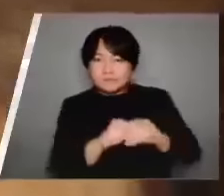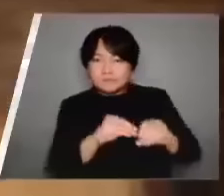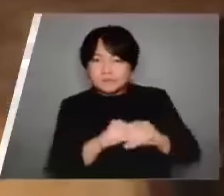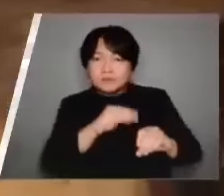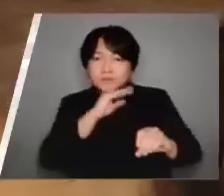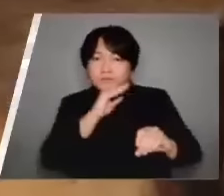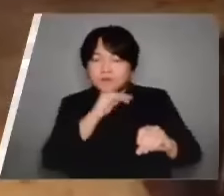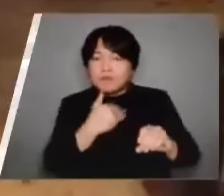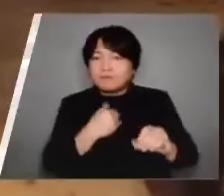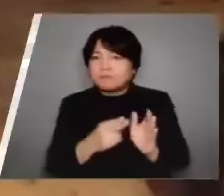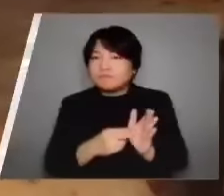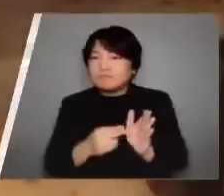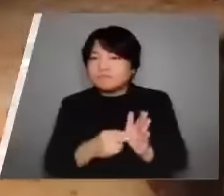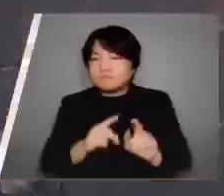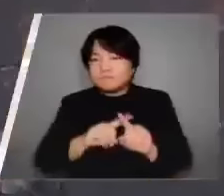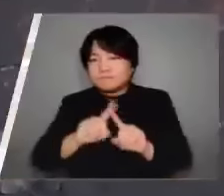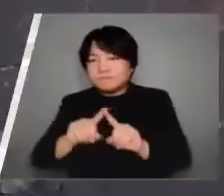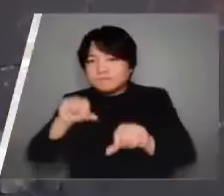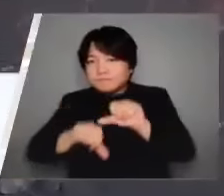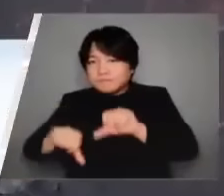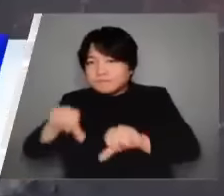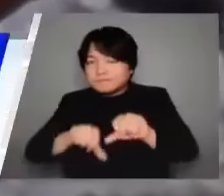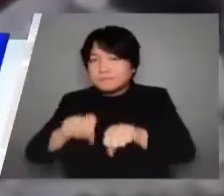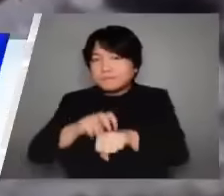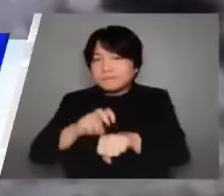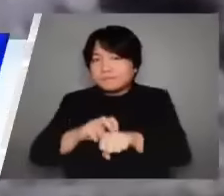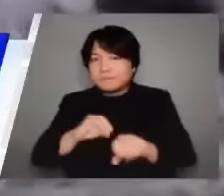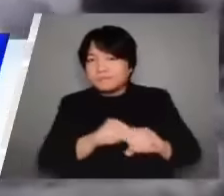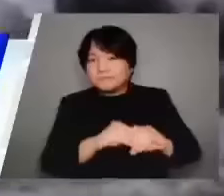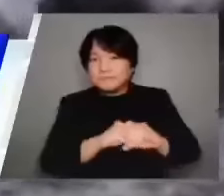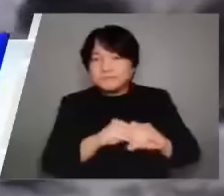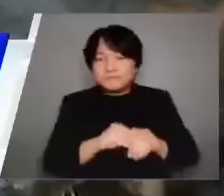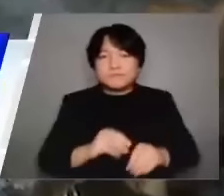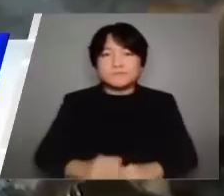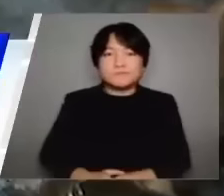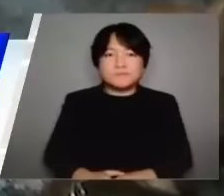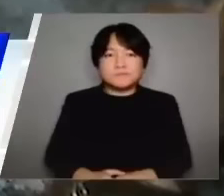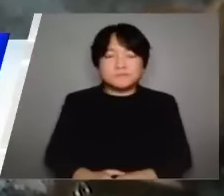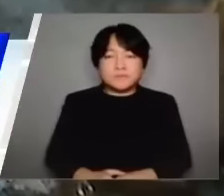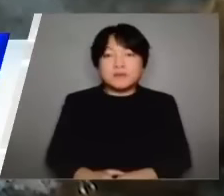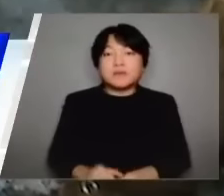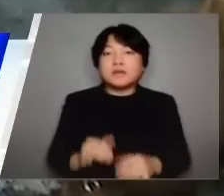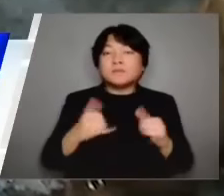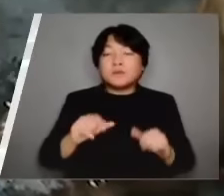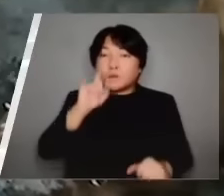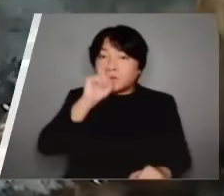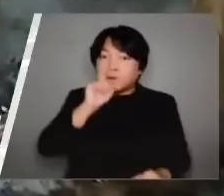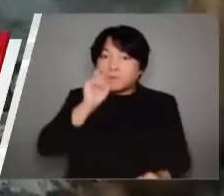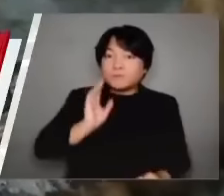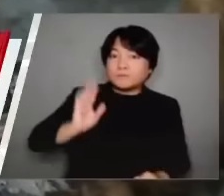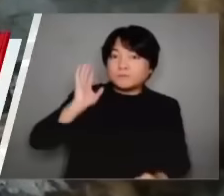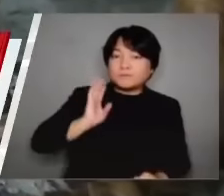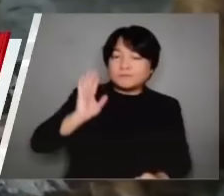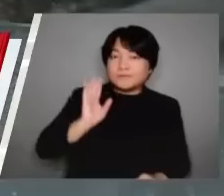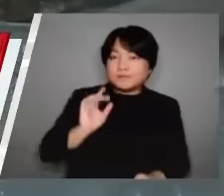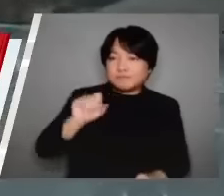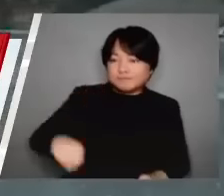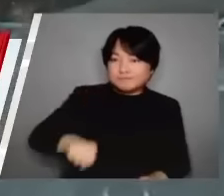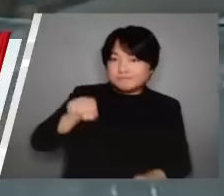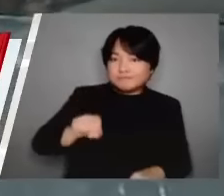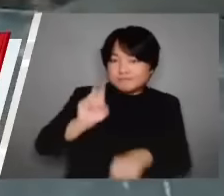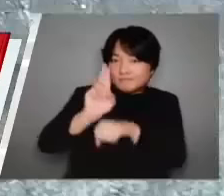sari-saring klase ng sausage at patatas Pero in pa rin naman ang classic na lechon yung tamang proseso yung Gandahan mo yung timpla